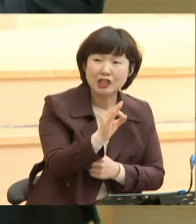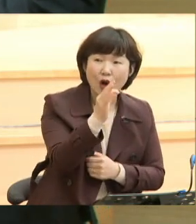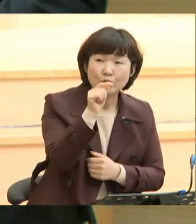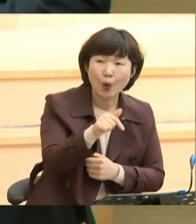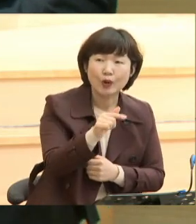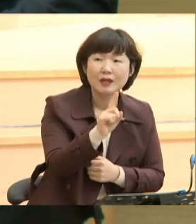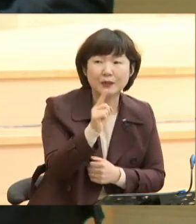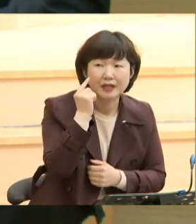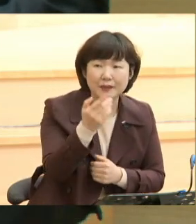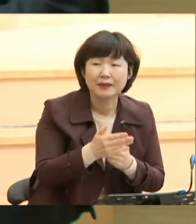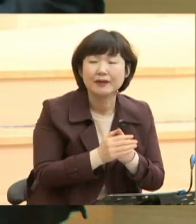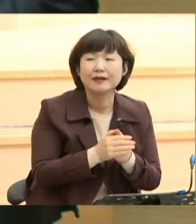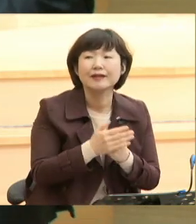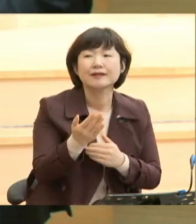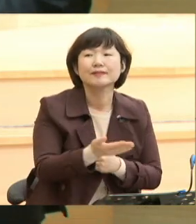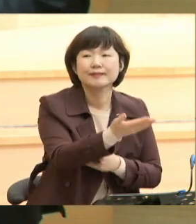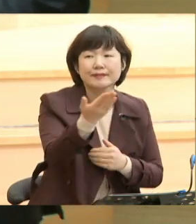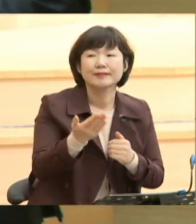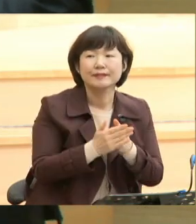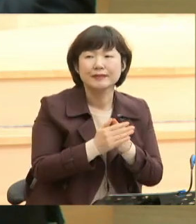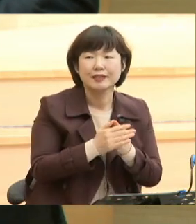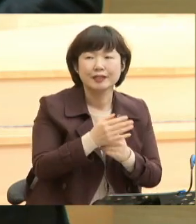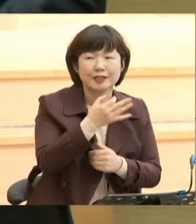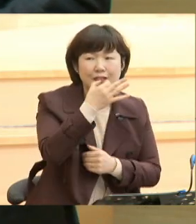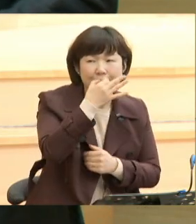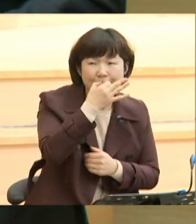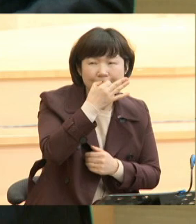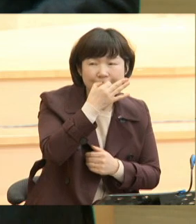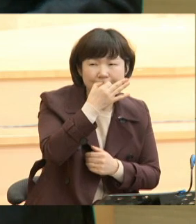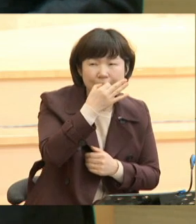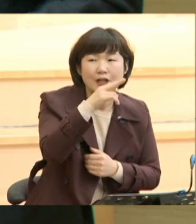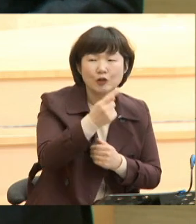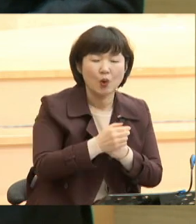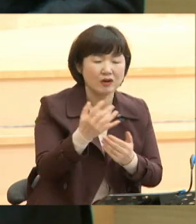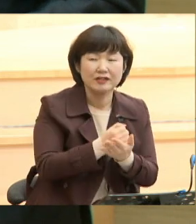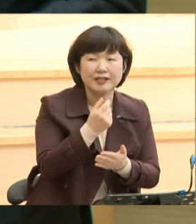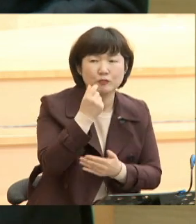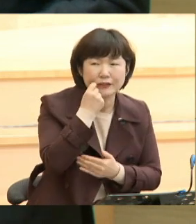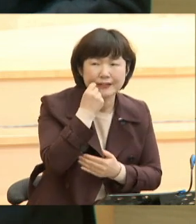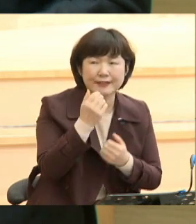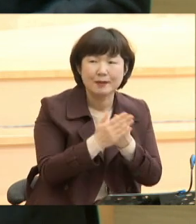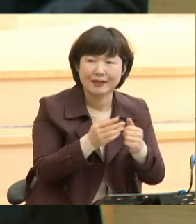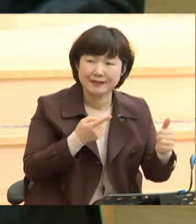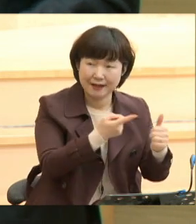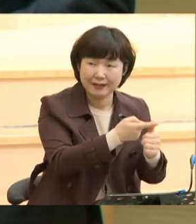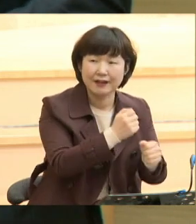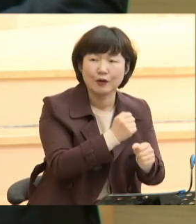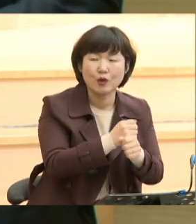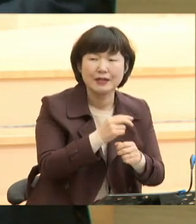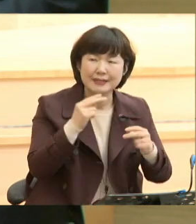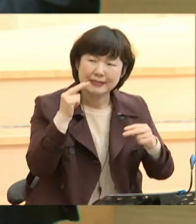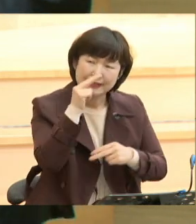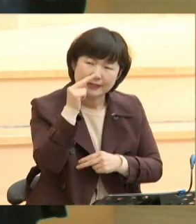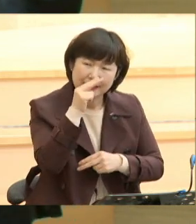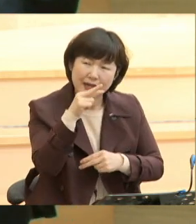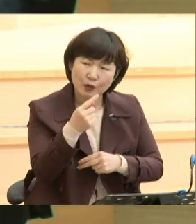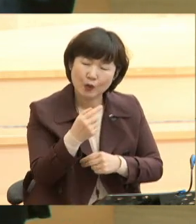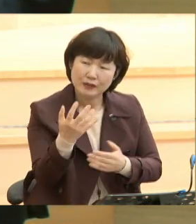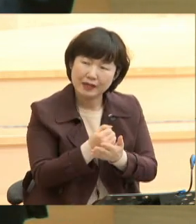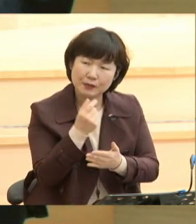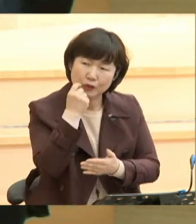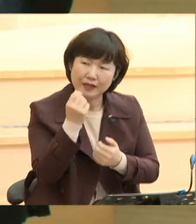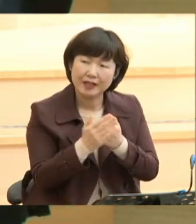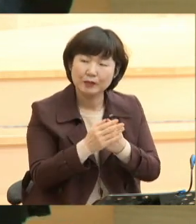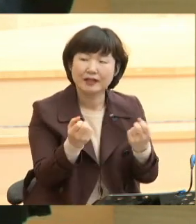볼까요 자 너희는 시사 너희는 욕심을 내어도 얻지 못하여 살인 하며 시기 하여도 능히 취하지 못하므로